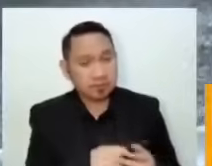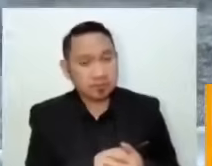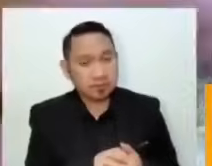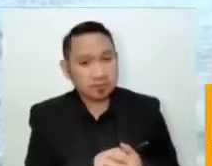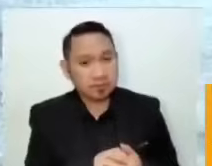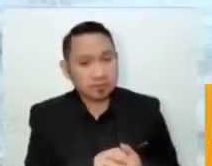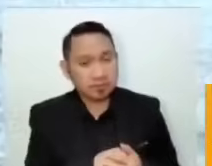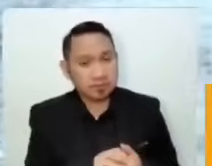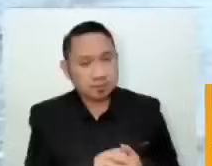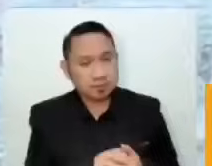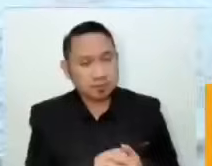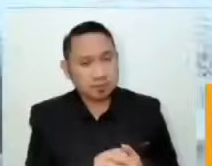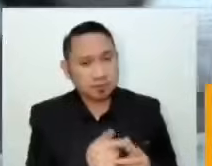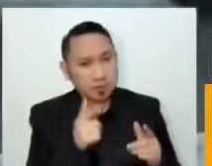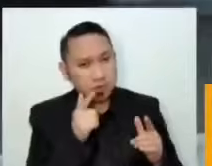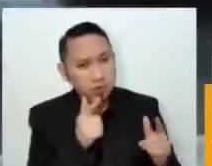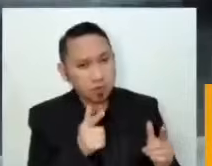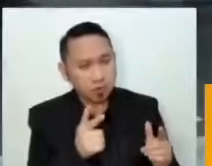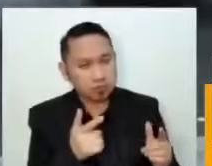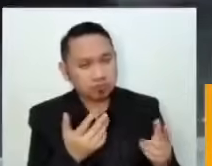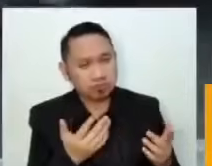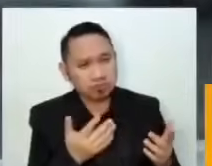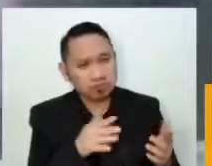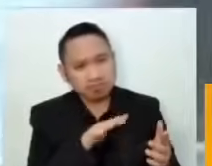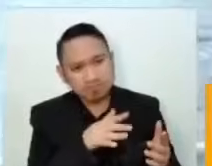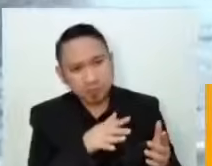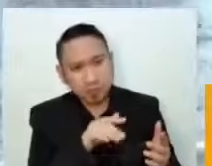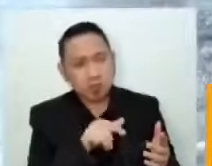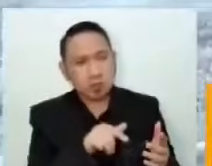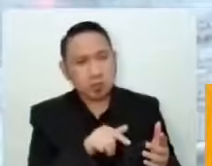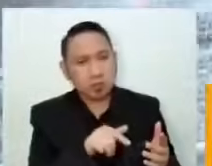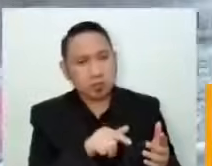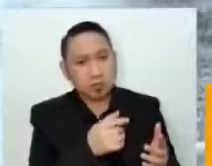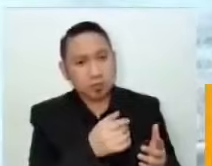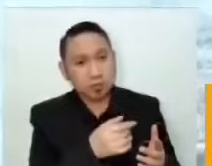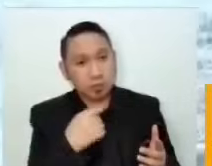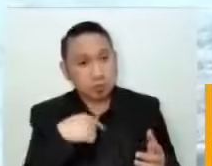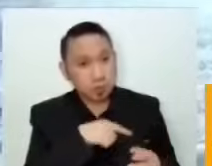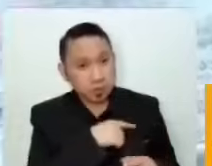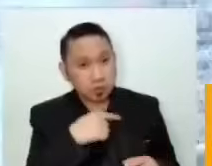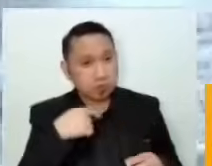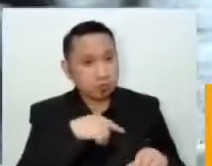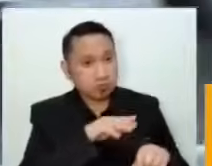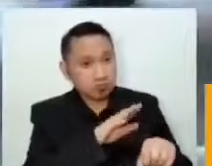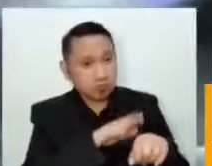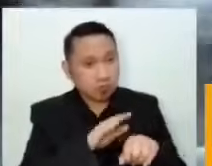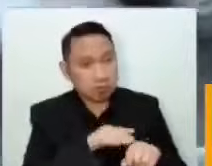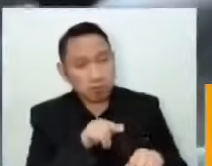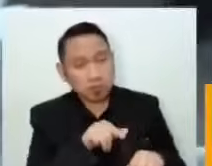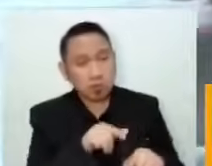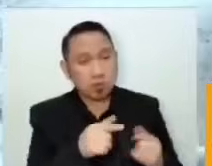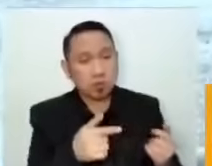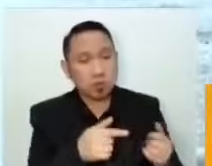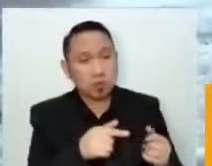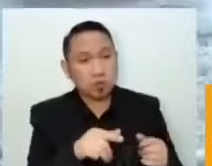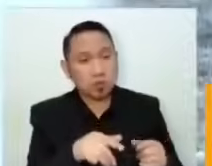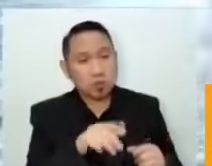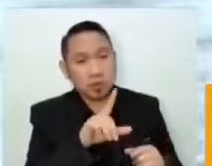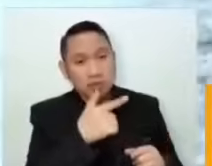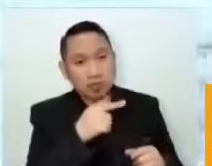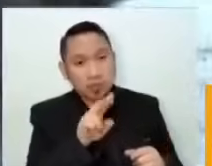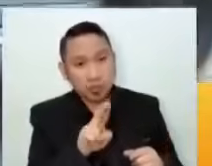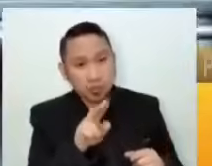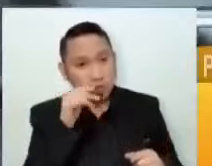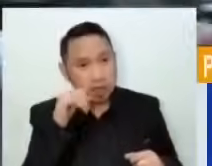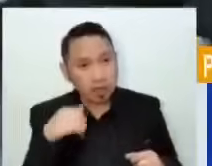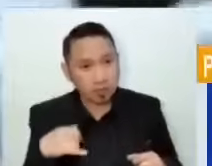ni Mr. Balbuena dahil kami po ay nagtawag sa mga LGUs kahapon. At konti lamang po